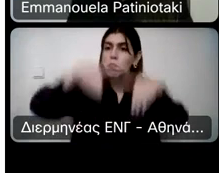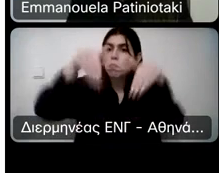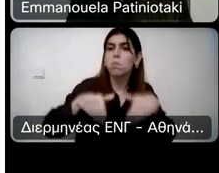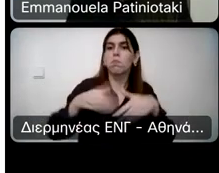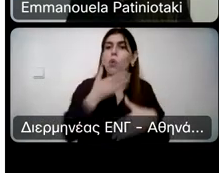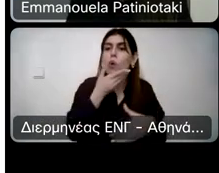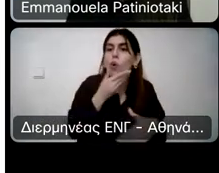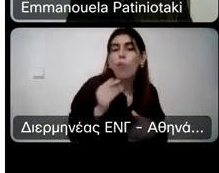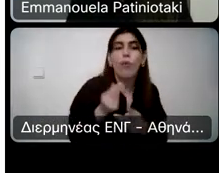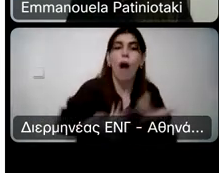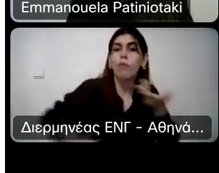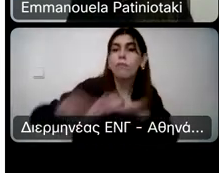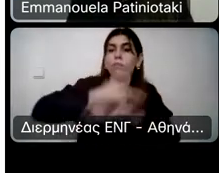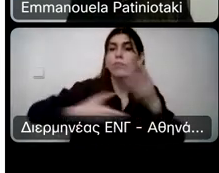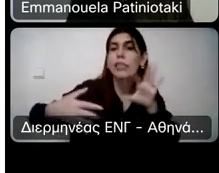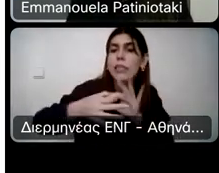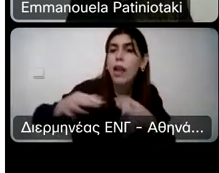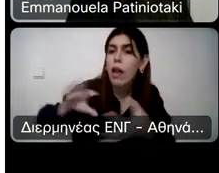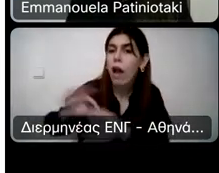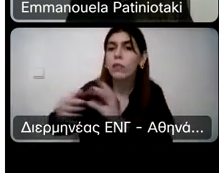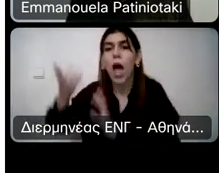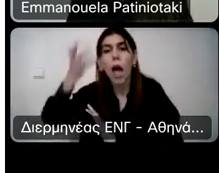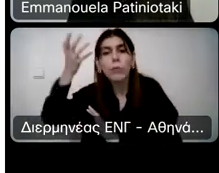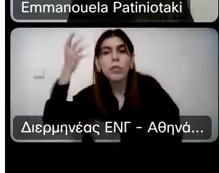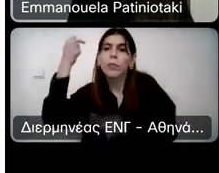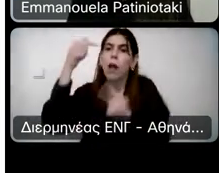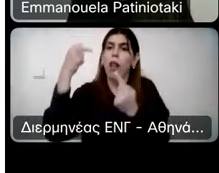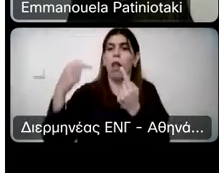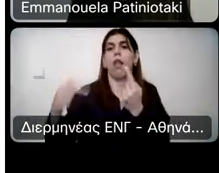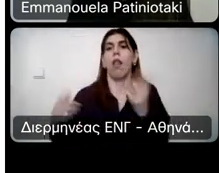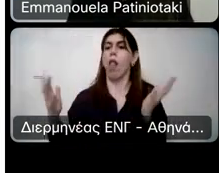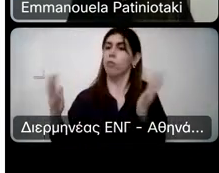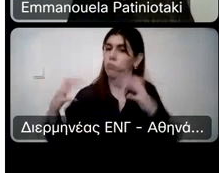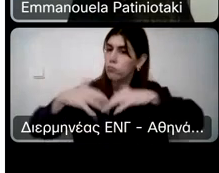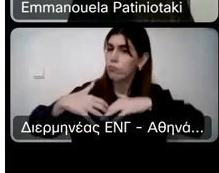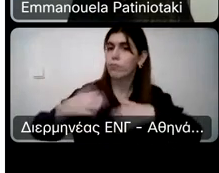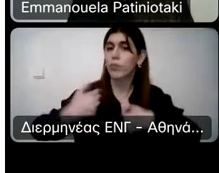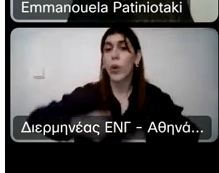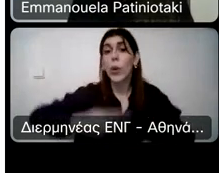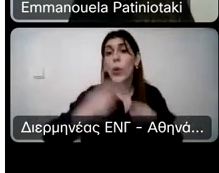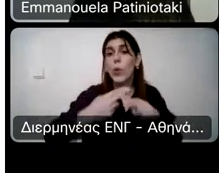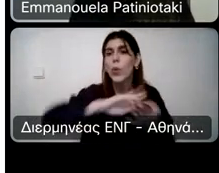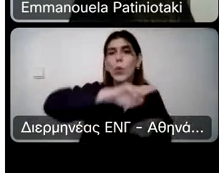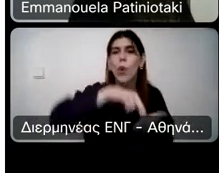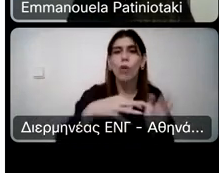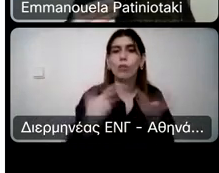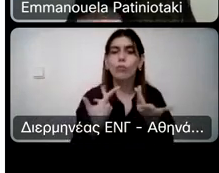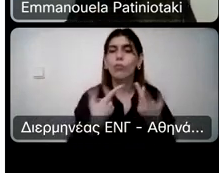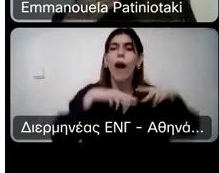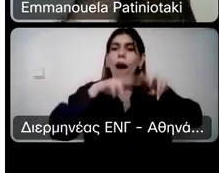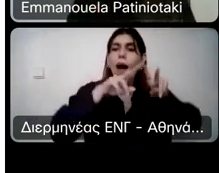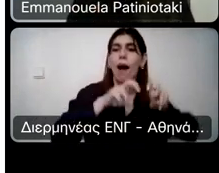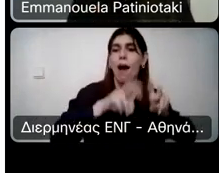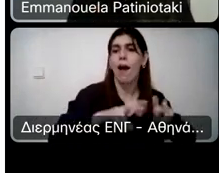συνεργασία όλων των επιστημόνων. Σημαντικό ρόλο θεωρώ ότι παίζουν οι επιμελητές της γλώσσας, οι οποίοι θα πρέπει να ενημερώνονται